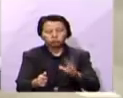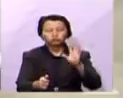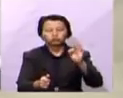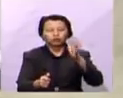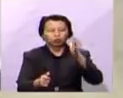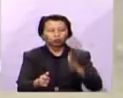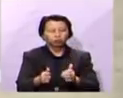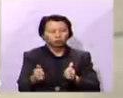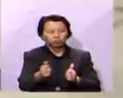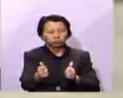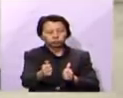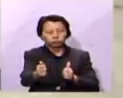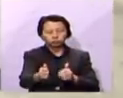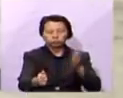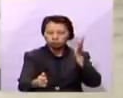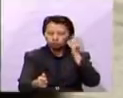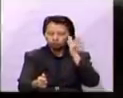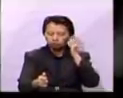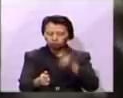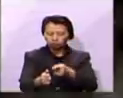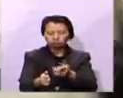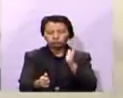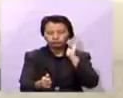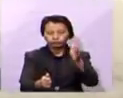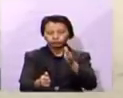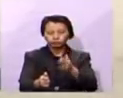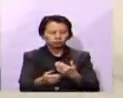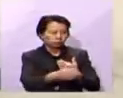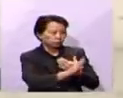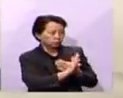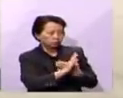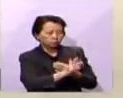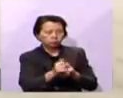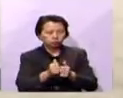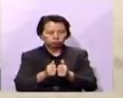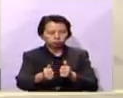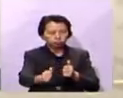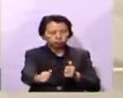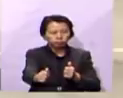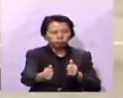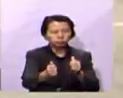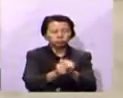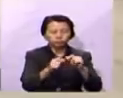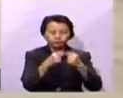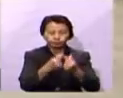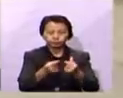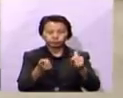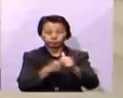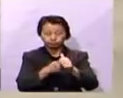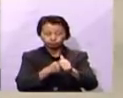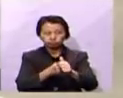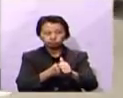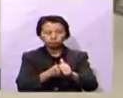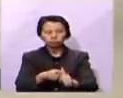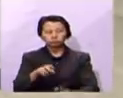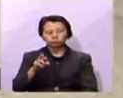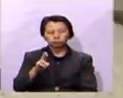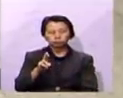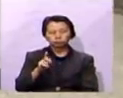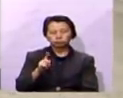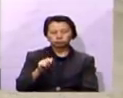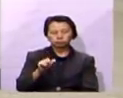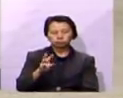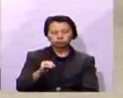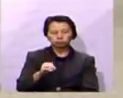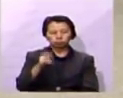lain. Mengetahui kedudukannya bakal tergugat andai tertinggal jauh dengan kelompok pendahulu, Artem